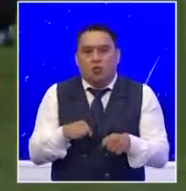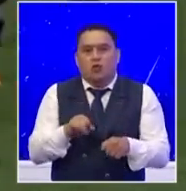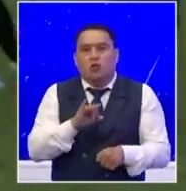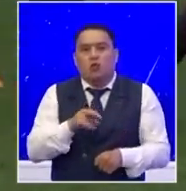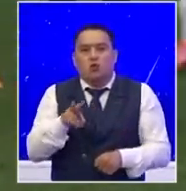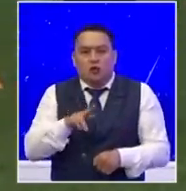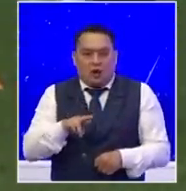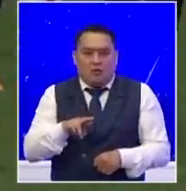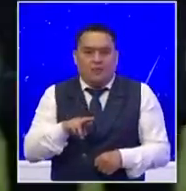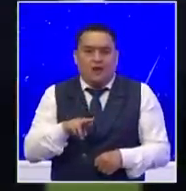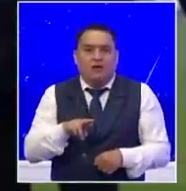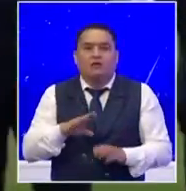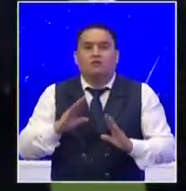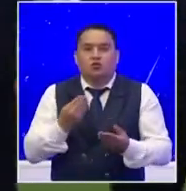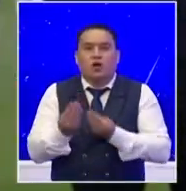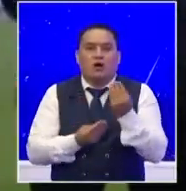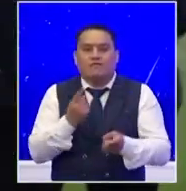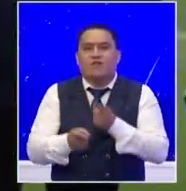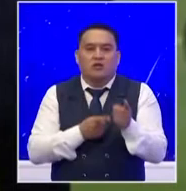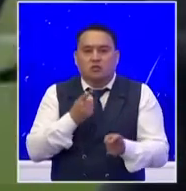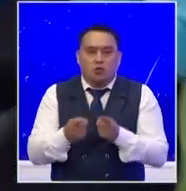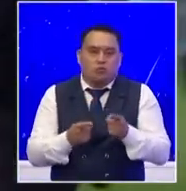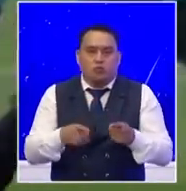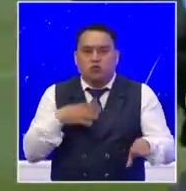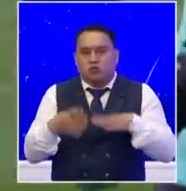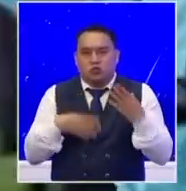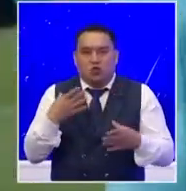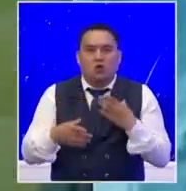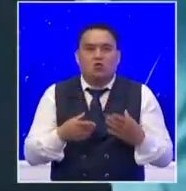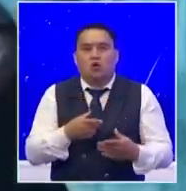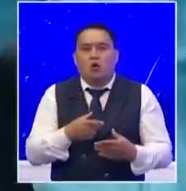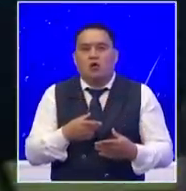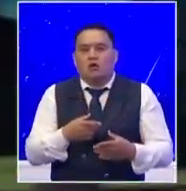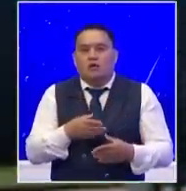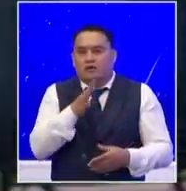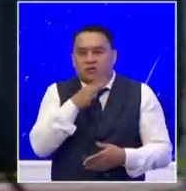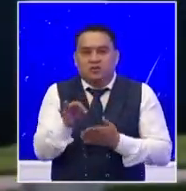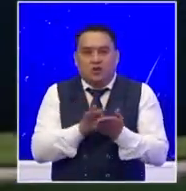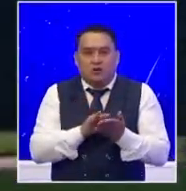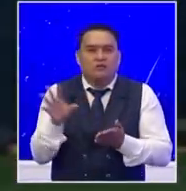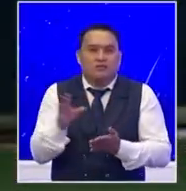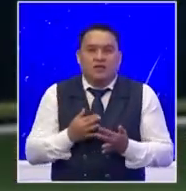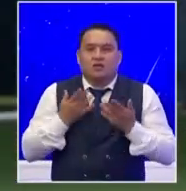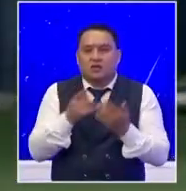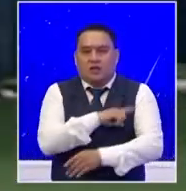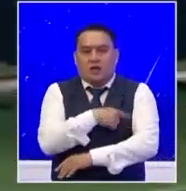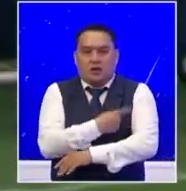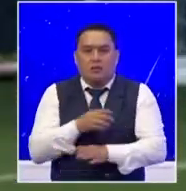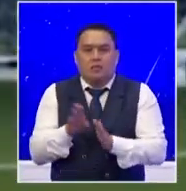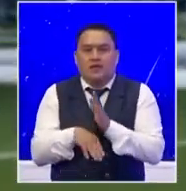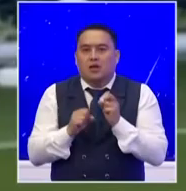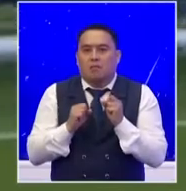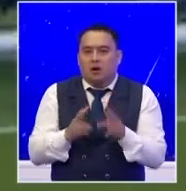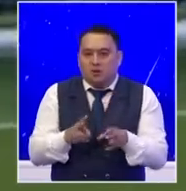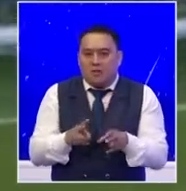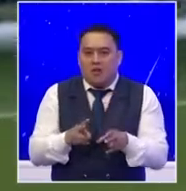середине июня. В этом случае игроки должны возобновить полноценные тренировки в ближайшее время с соблюдением всех требований санитарной